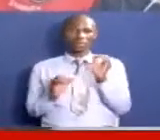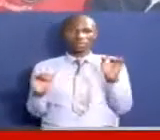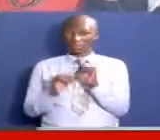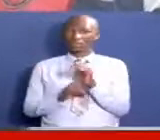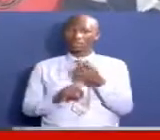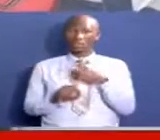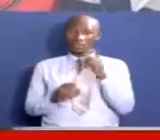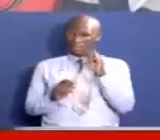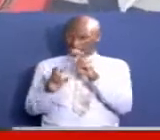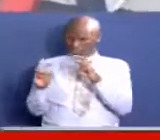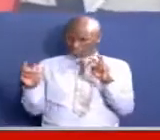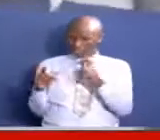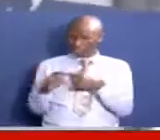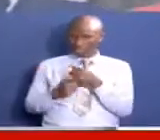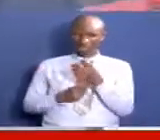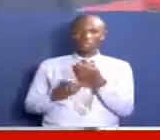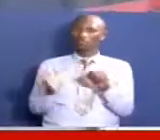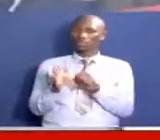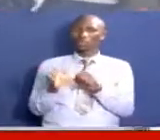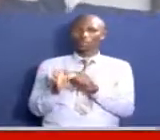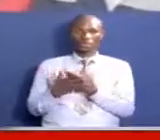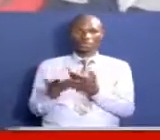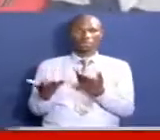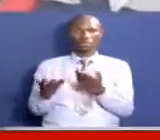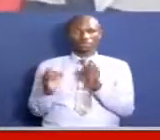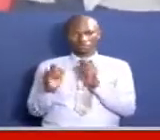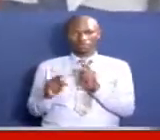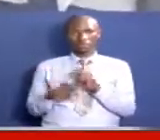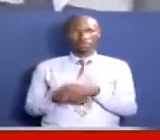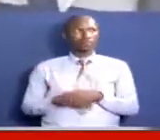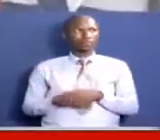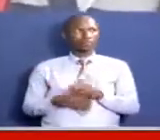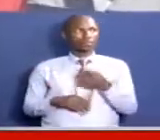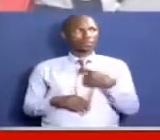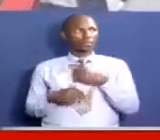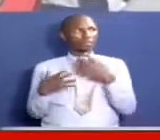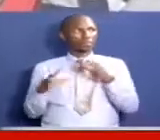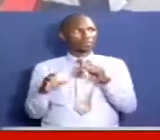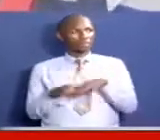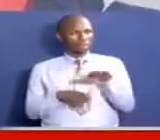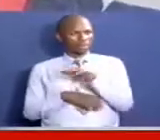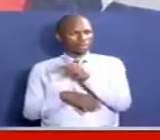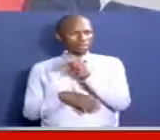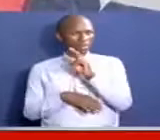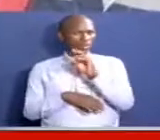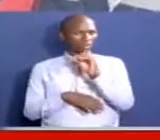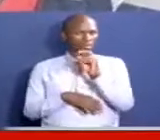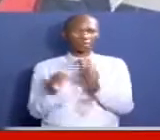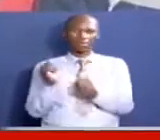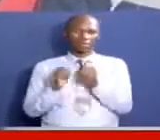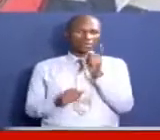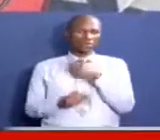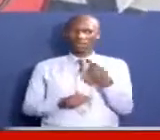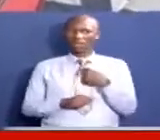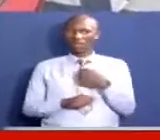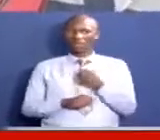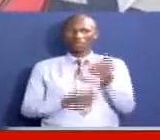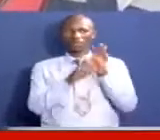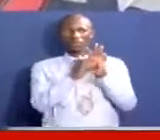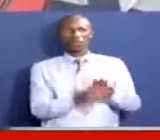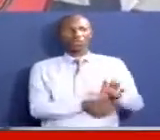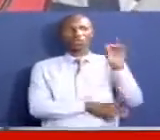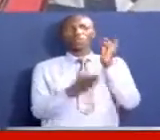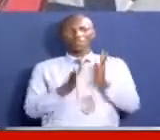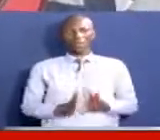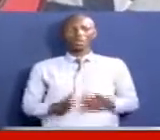tuzuwe maundu maake na kuhuthuka na kukia. Tisa za, hivye hivye enenzi maake po uodi. Nituwa lea kuka kunominatua mundu. Na anduwa mtu